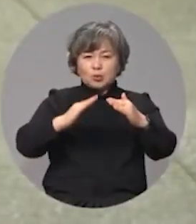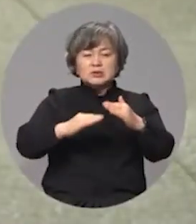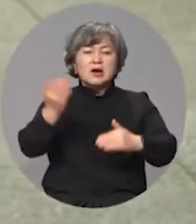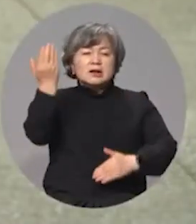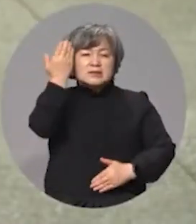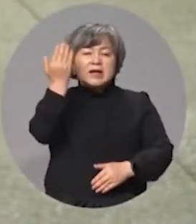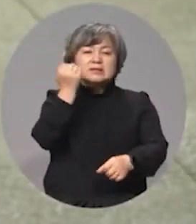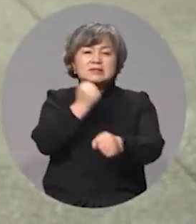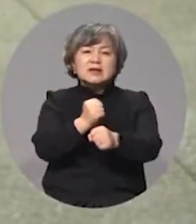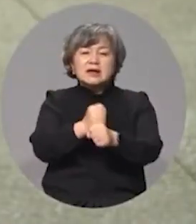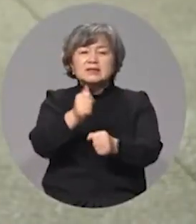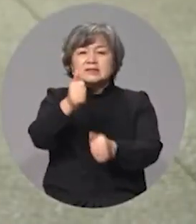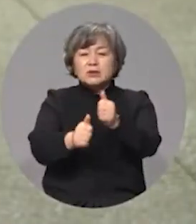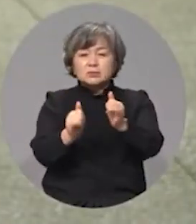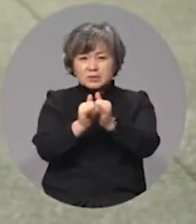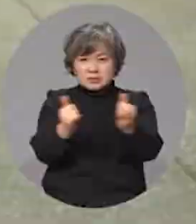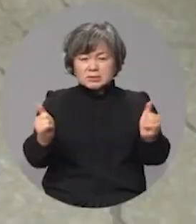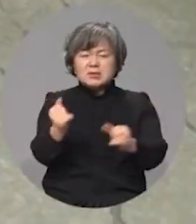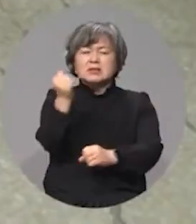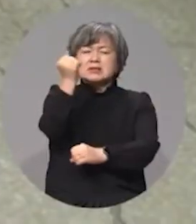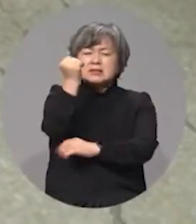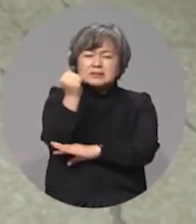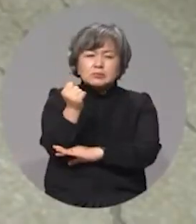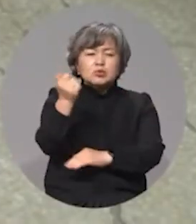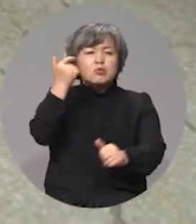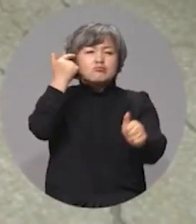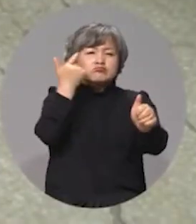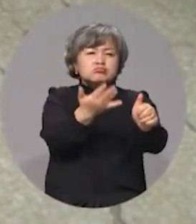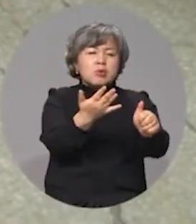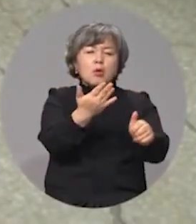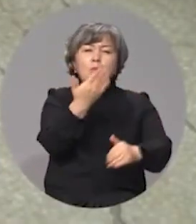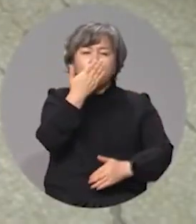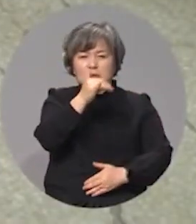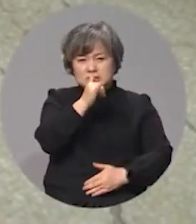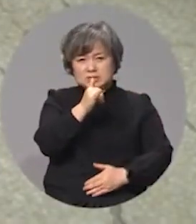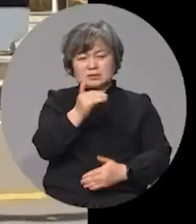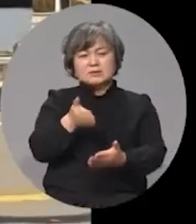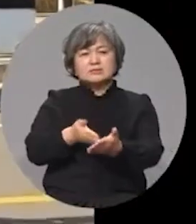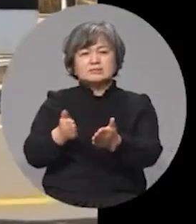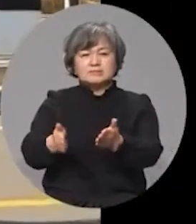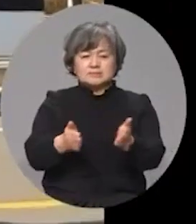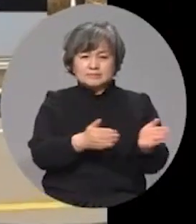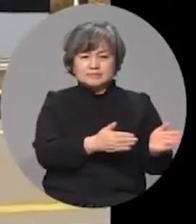mg 3대 응시자들이 근본적인 물음을 던지고 있습니다 mbc 뉴스 한 번 씁니다